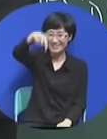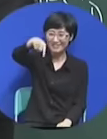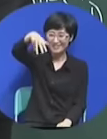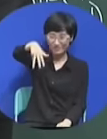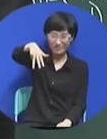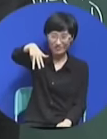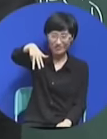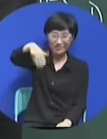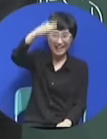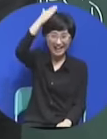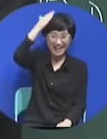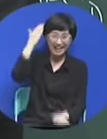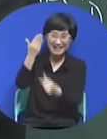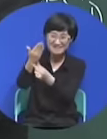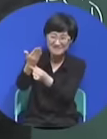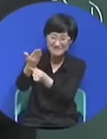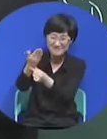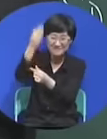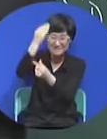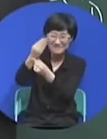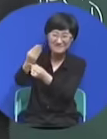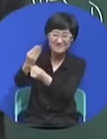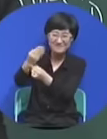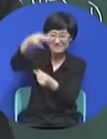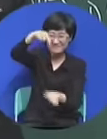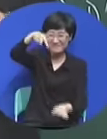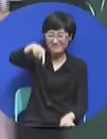숯. 예, 숯 알아요. 알지.